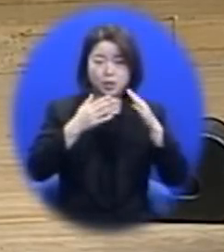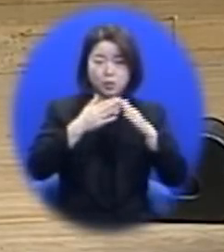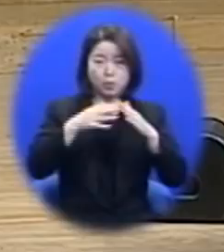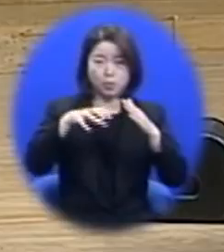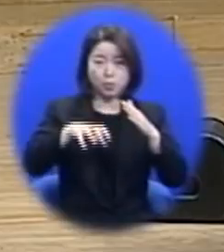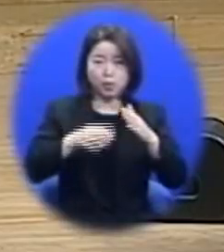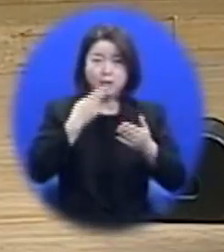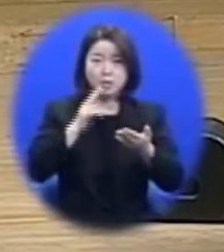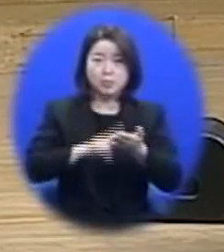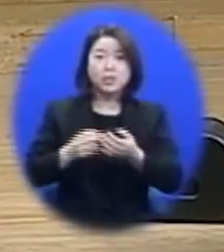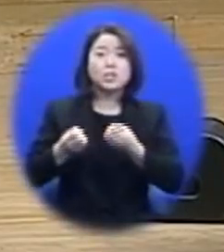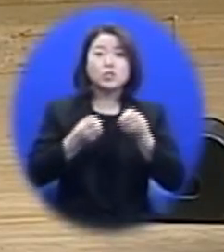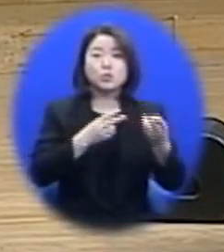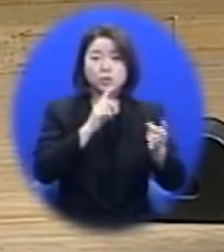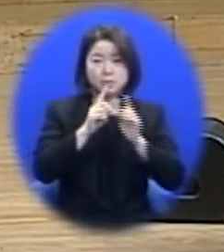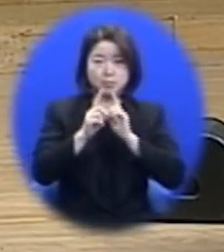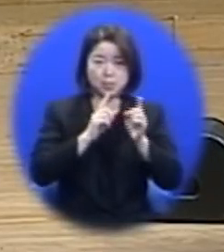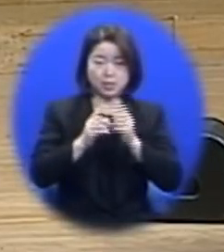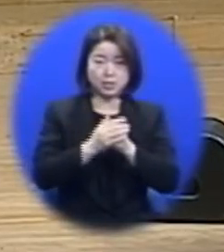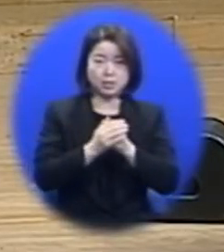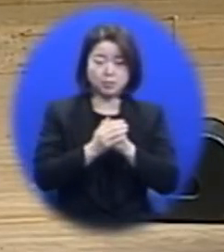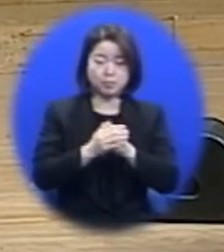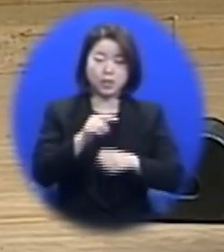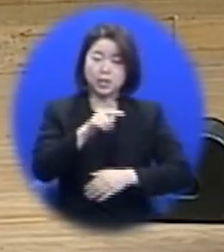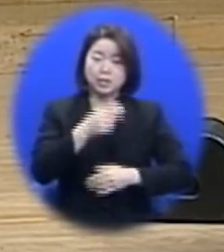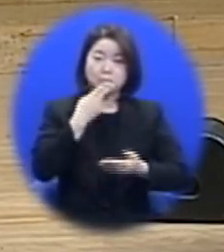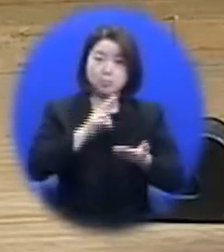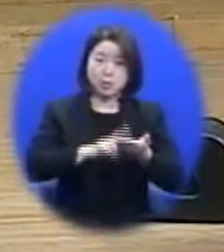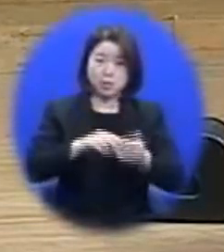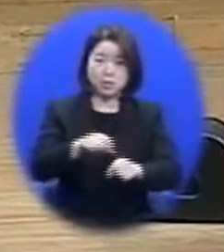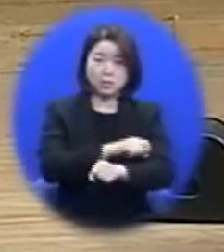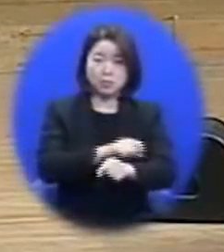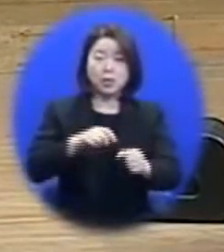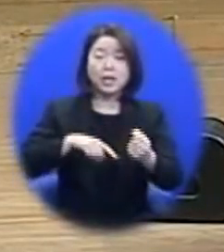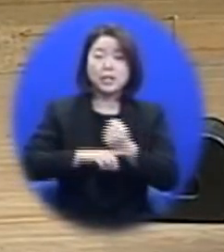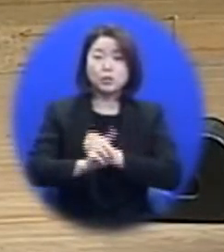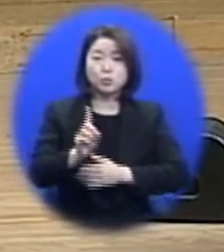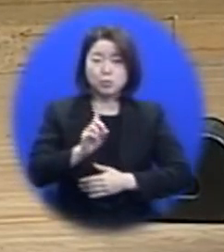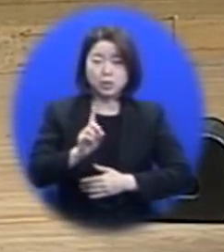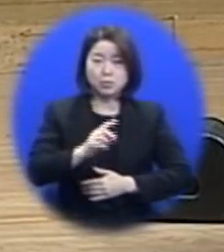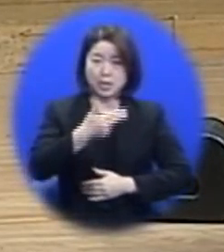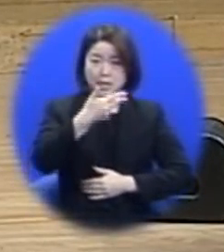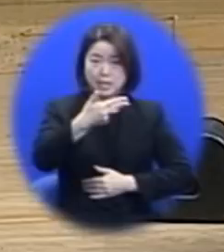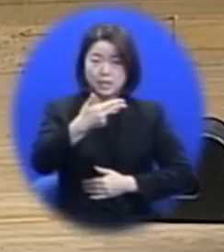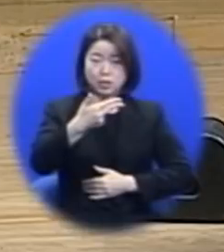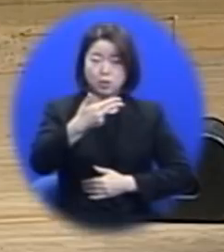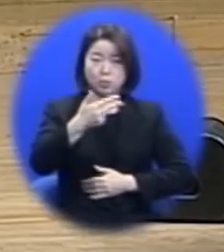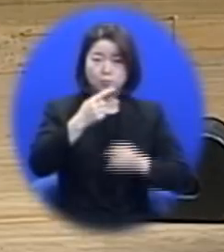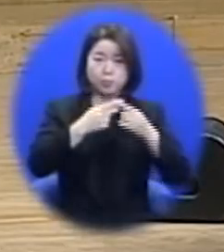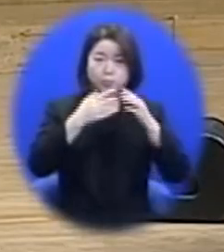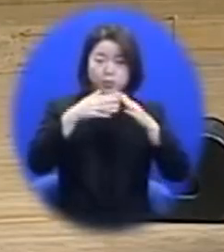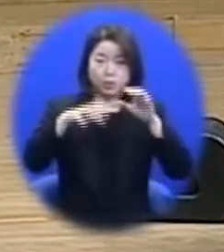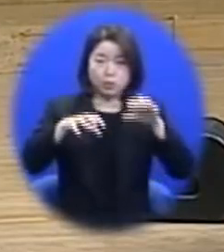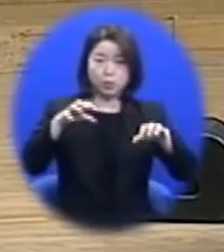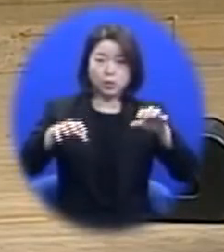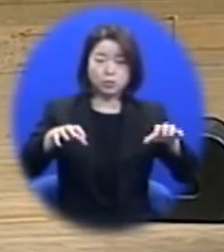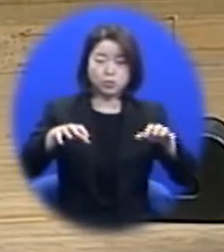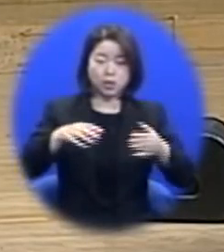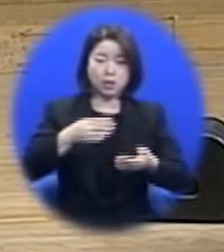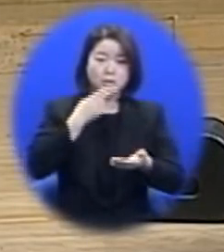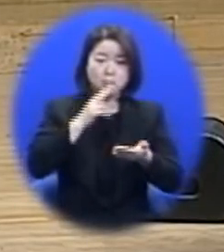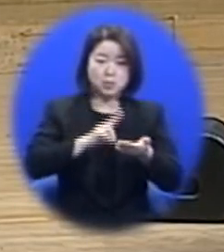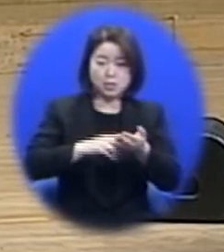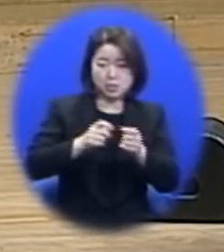이 두아디라 교회에 주신 편지가 특별한 것은 일곱 교회 중에 가장 분량이 많은 편지를